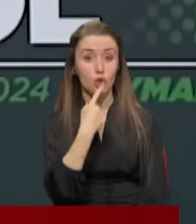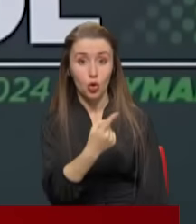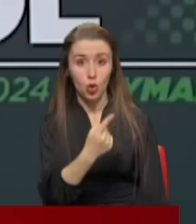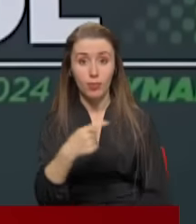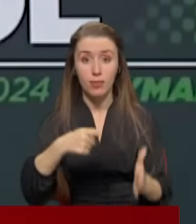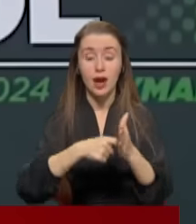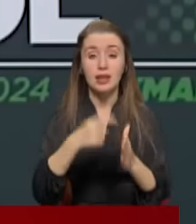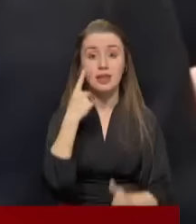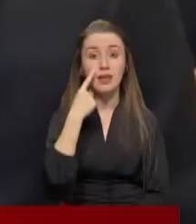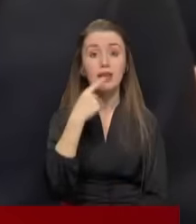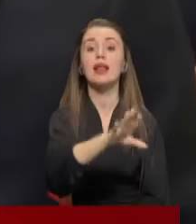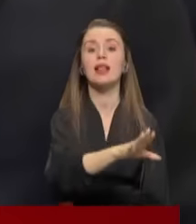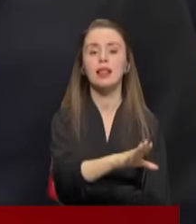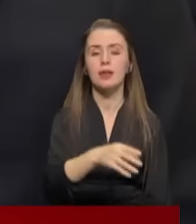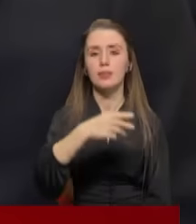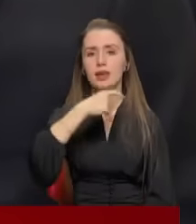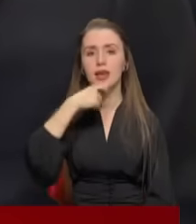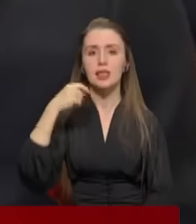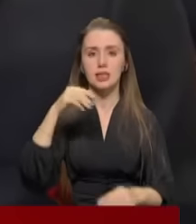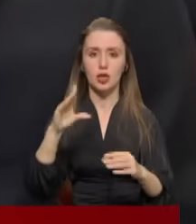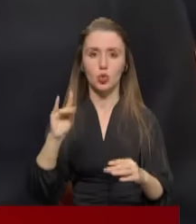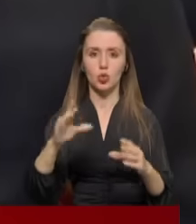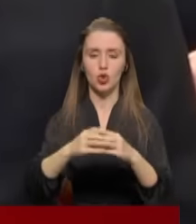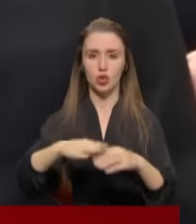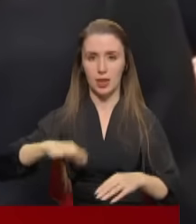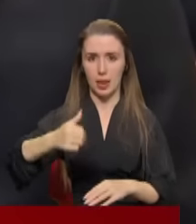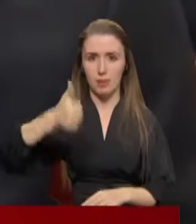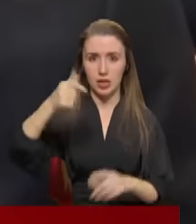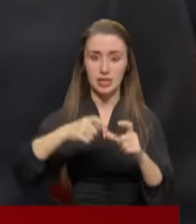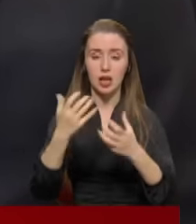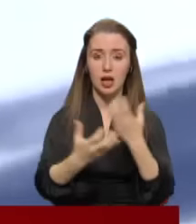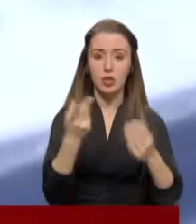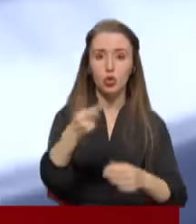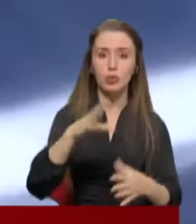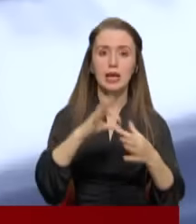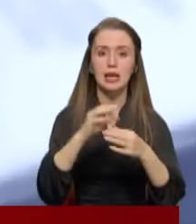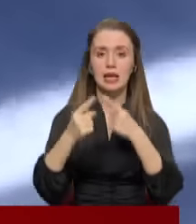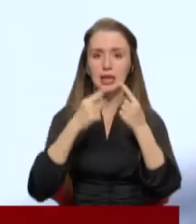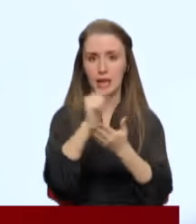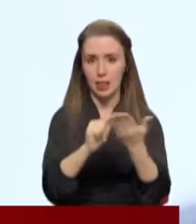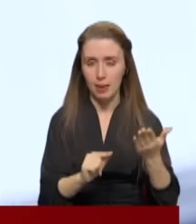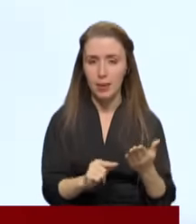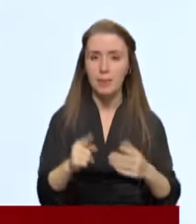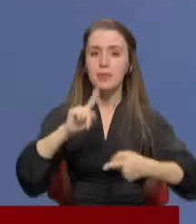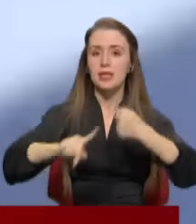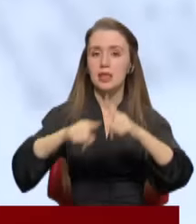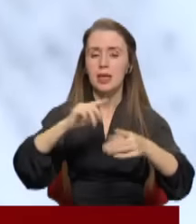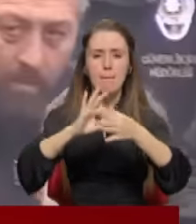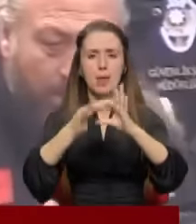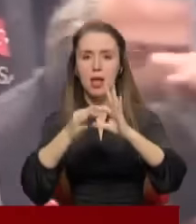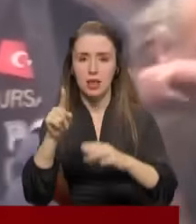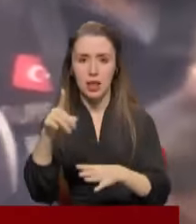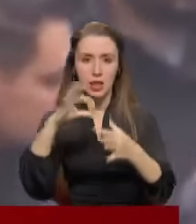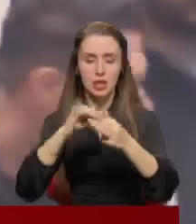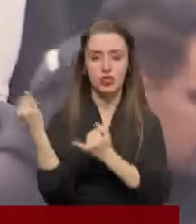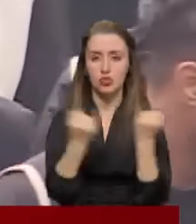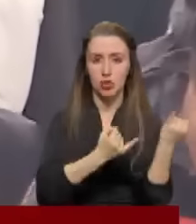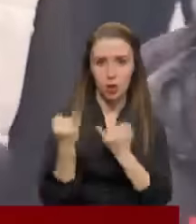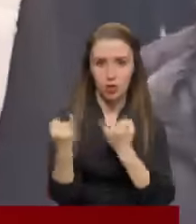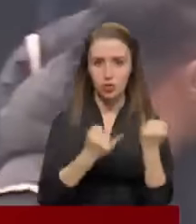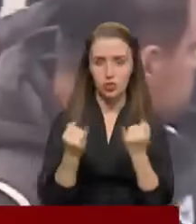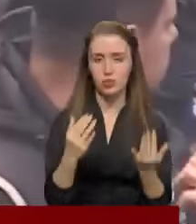İsmi devlet olanları değil. Eski Ülke Ocakları Genel Başkanı Sinan Ateş suikastine ilişkin iddianame, siyasi uzantısına ilişkin tartışmayla